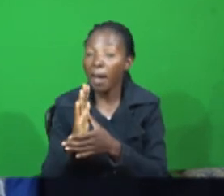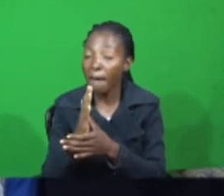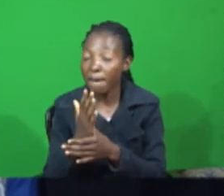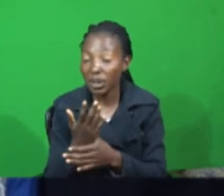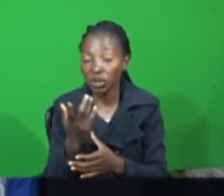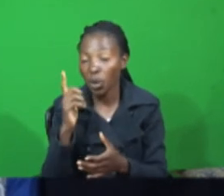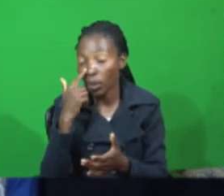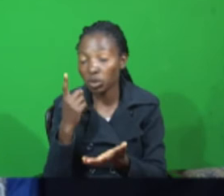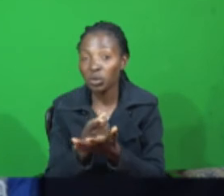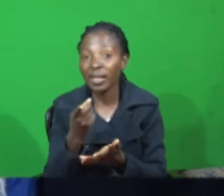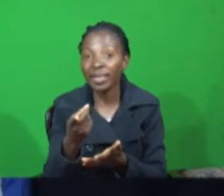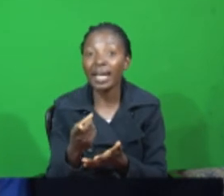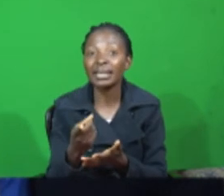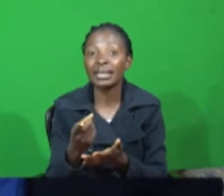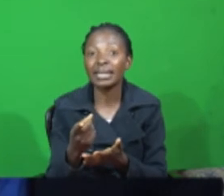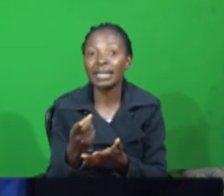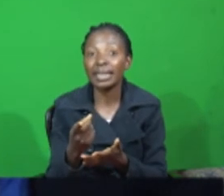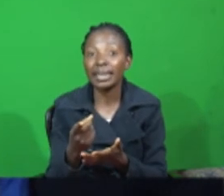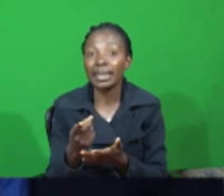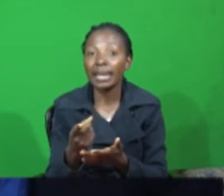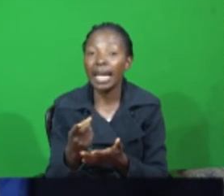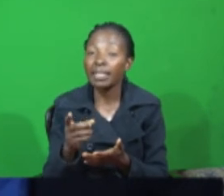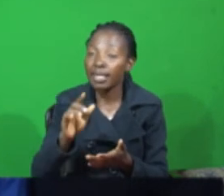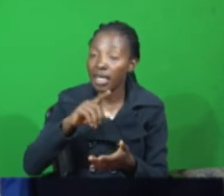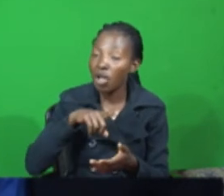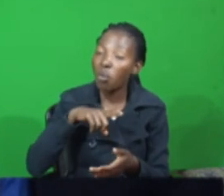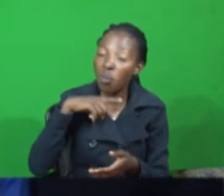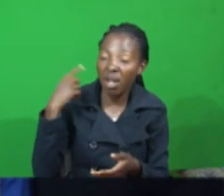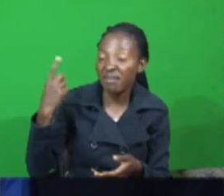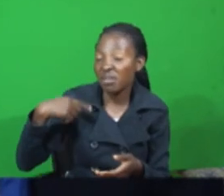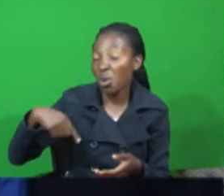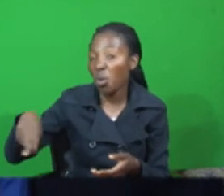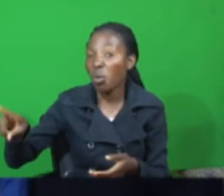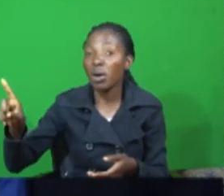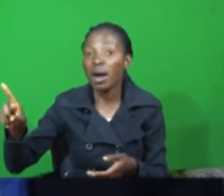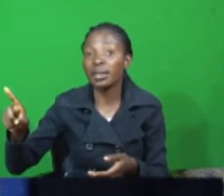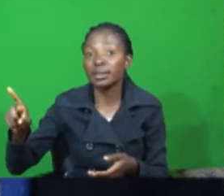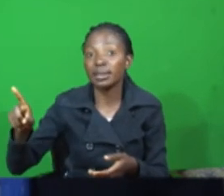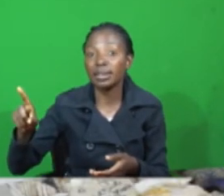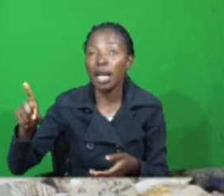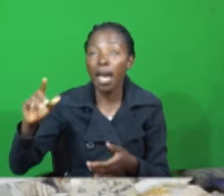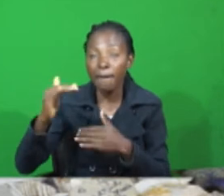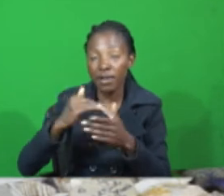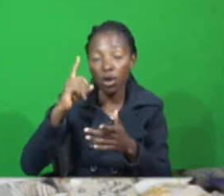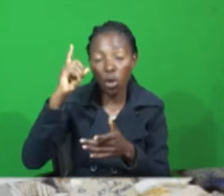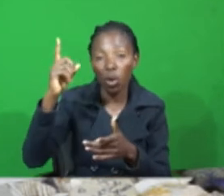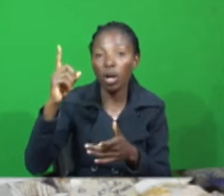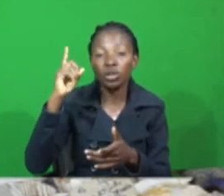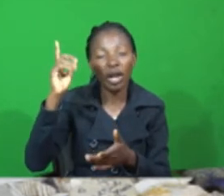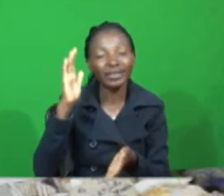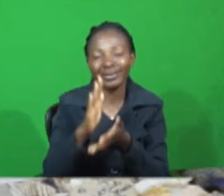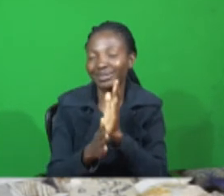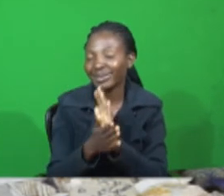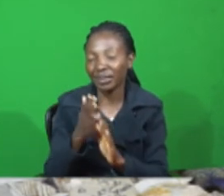wadaro, iwe uenda kwaanenge aenda uko. Mhm. Iwe usingamuchengete. Mhm. Pamberi pamwari nyaya yako